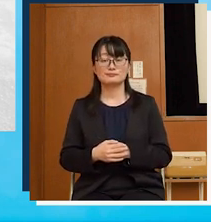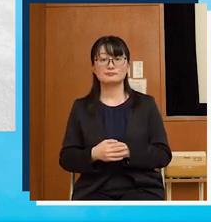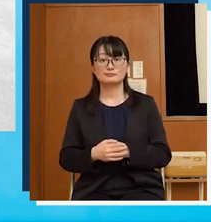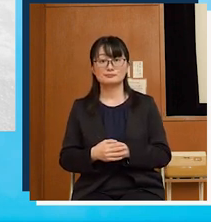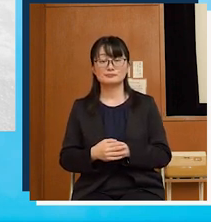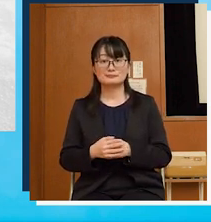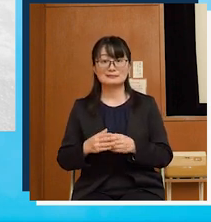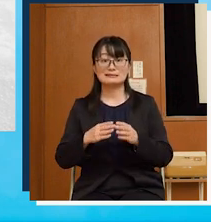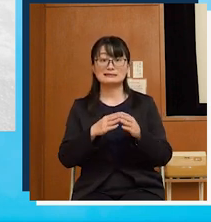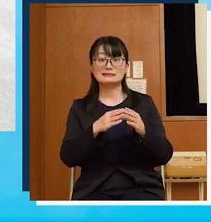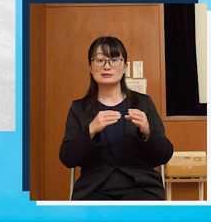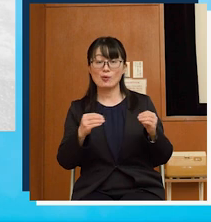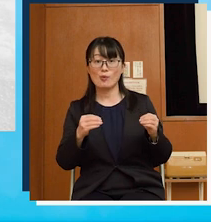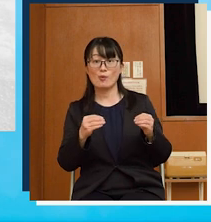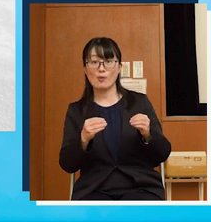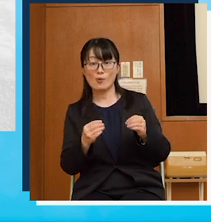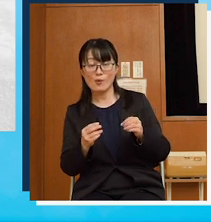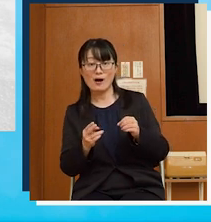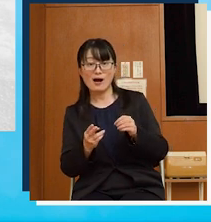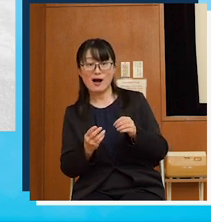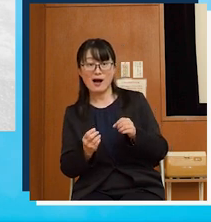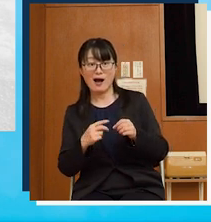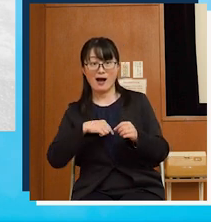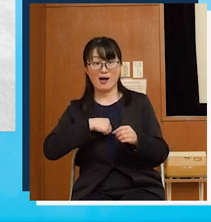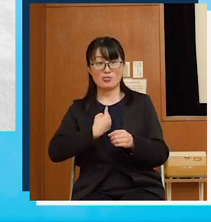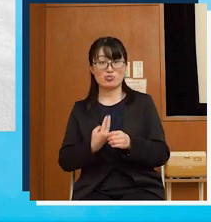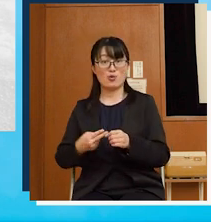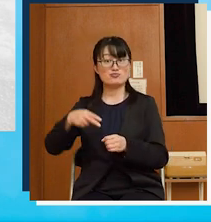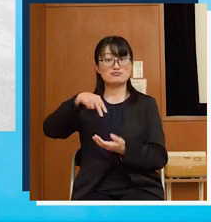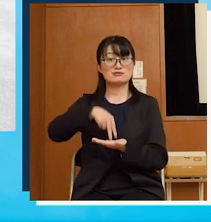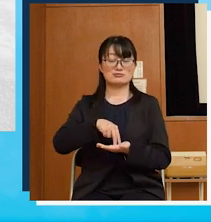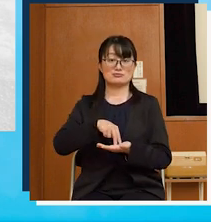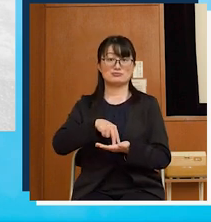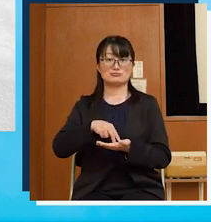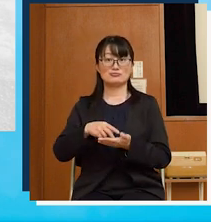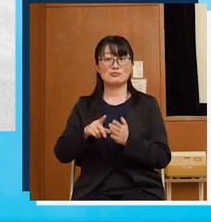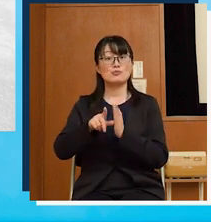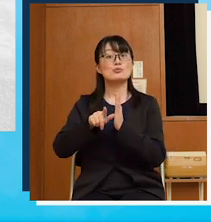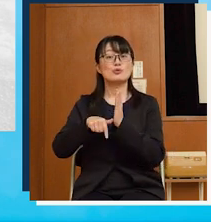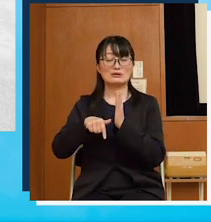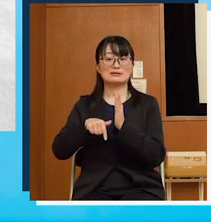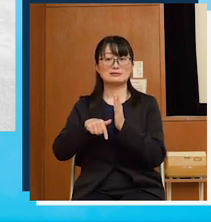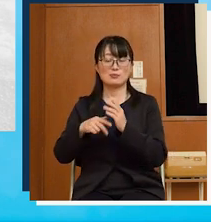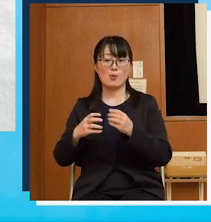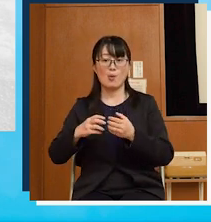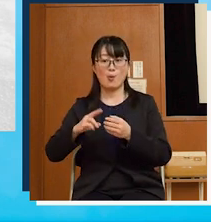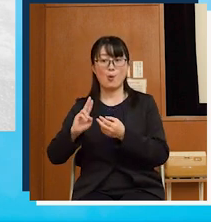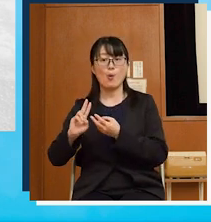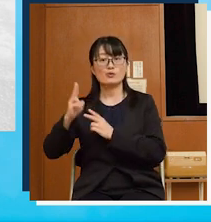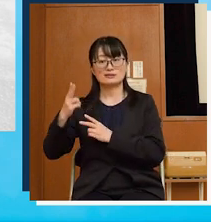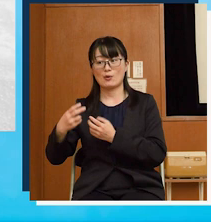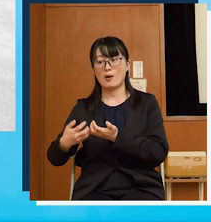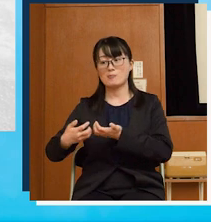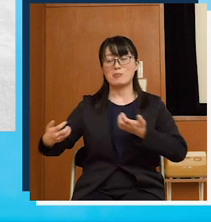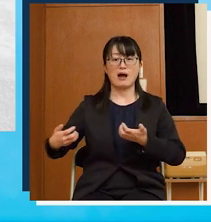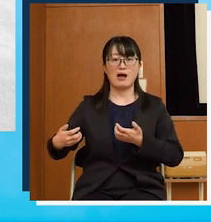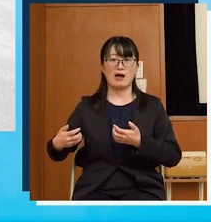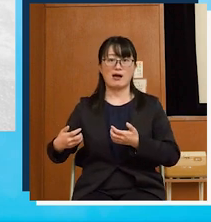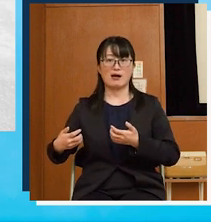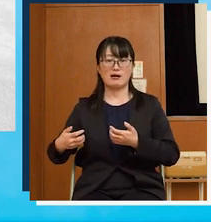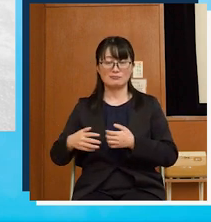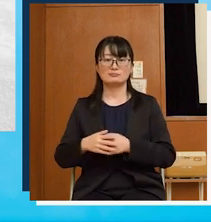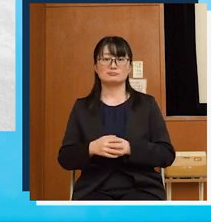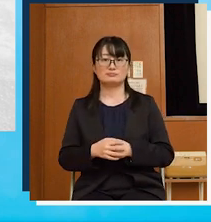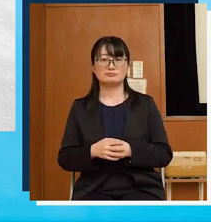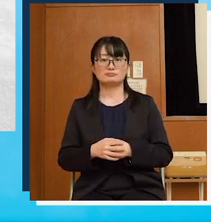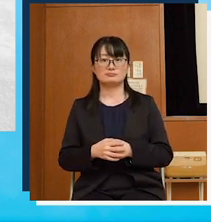沖縄は小笠原群島を始めとにですね日本から切り離されてしまったそれどころか実は沖縄は下手をし